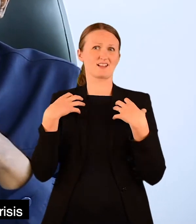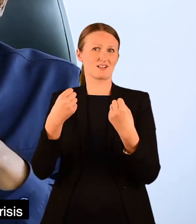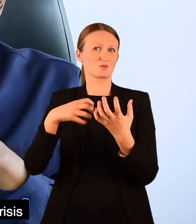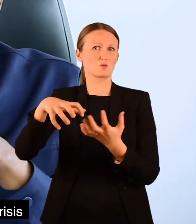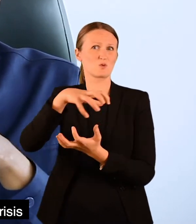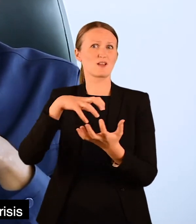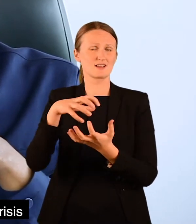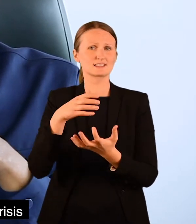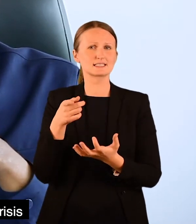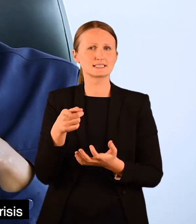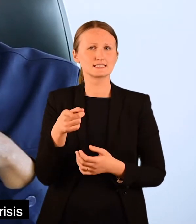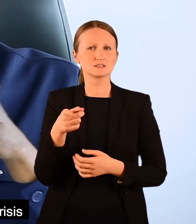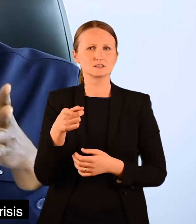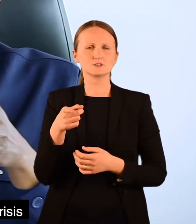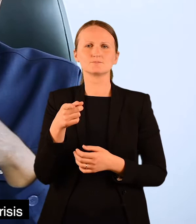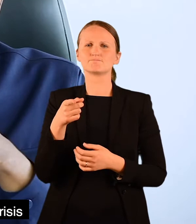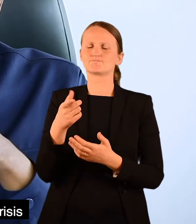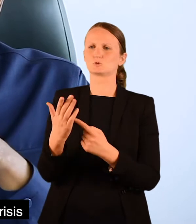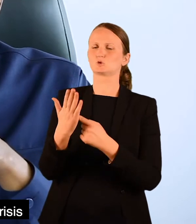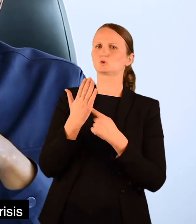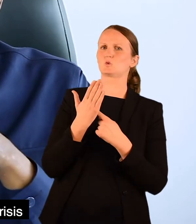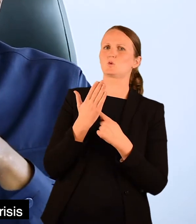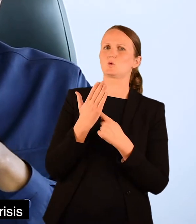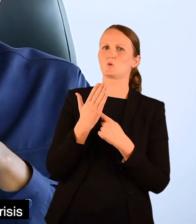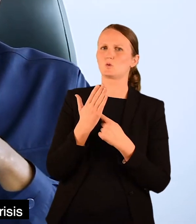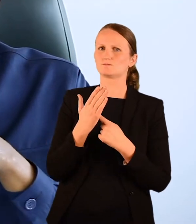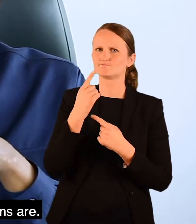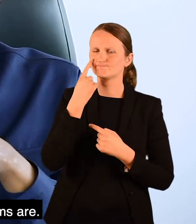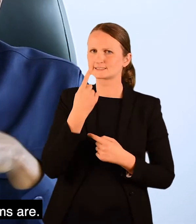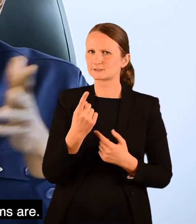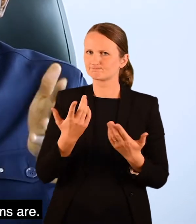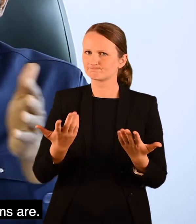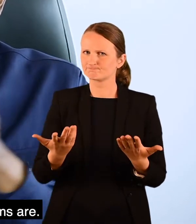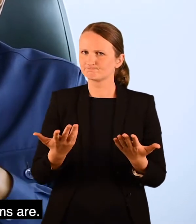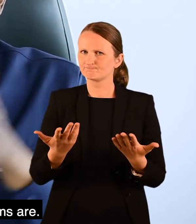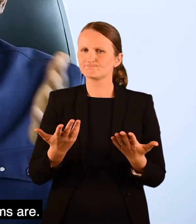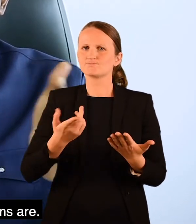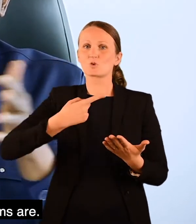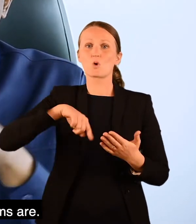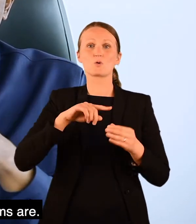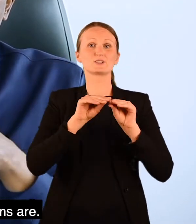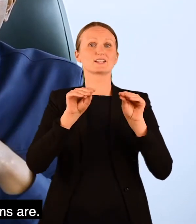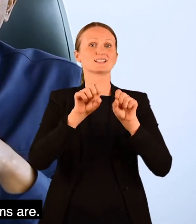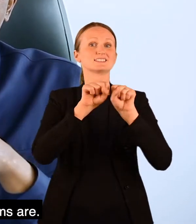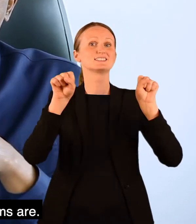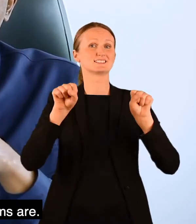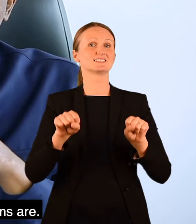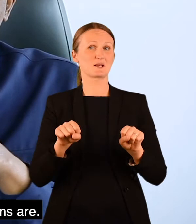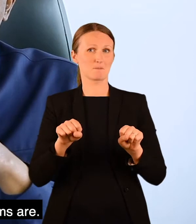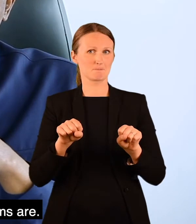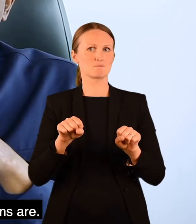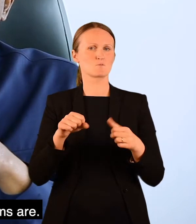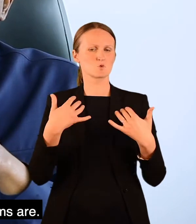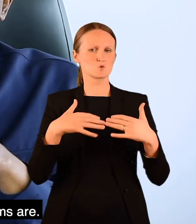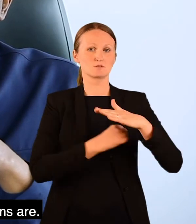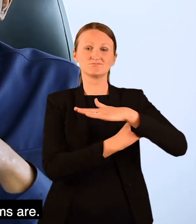sanitaire de la pandémie de la COVID-19 a montré encore combien notre système